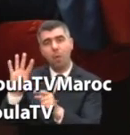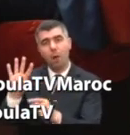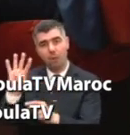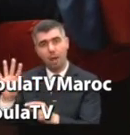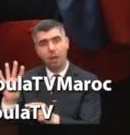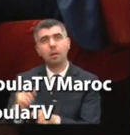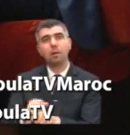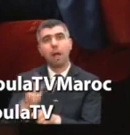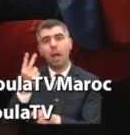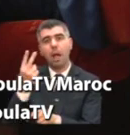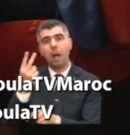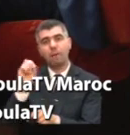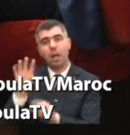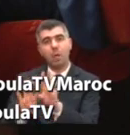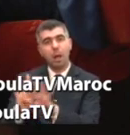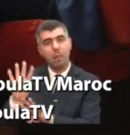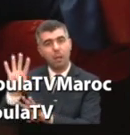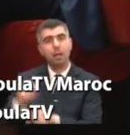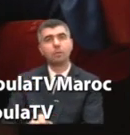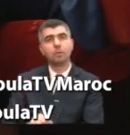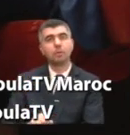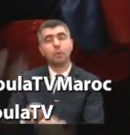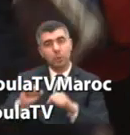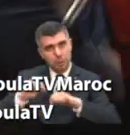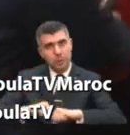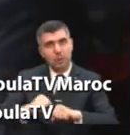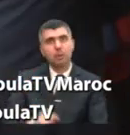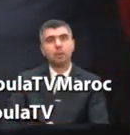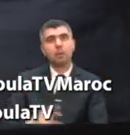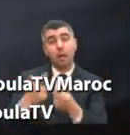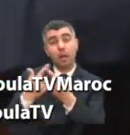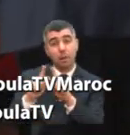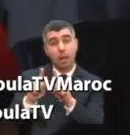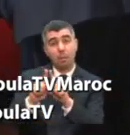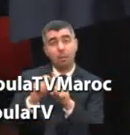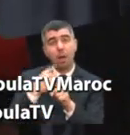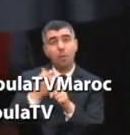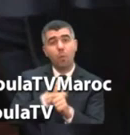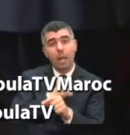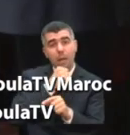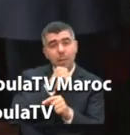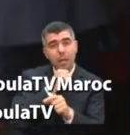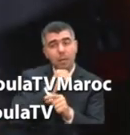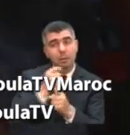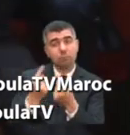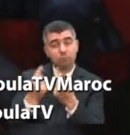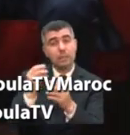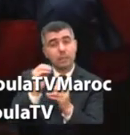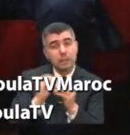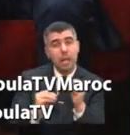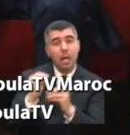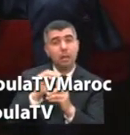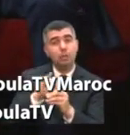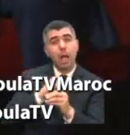ديال 2014، وبالتالي نحن نتوجه نحو قاعدة شائخة بدلا من القاعدة